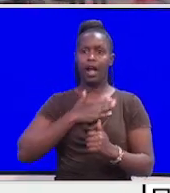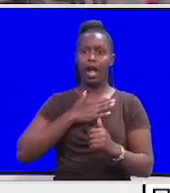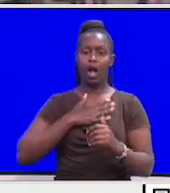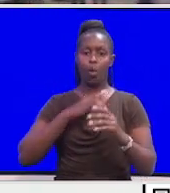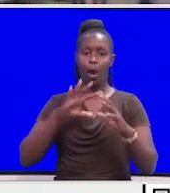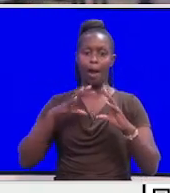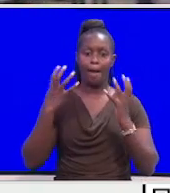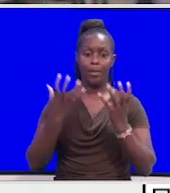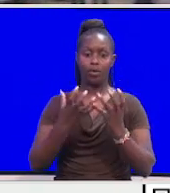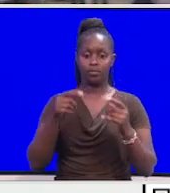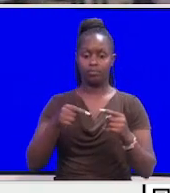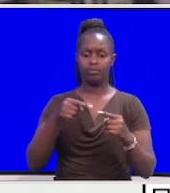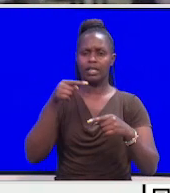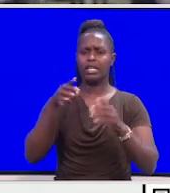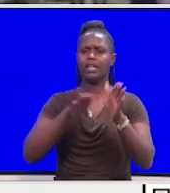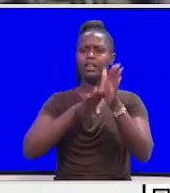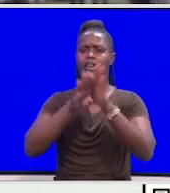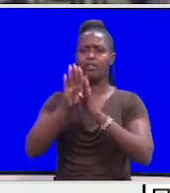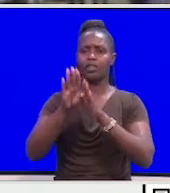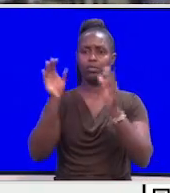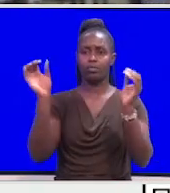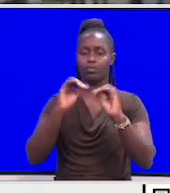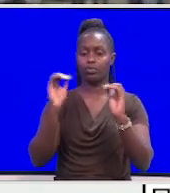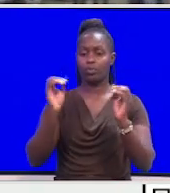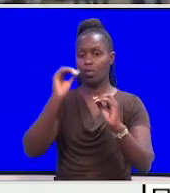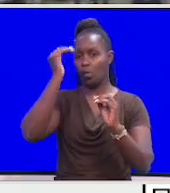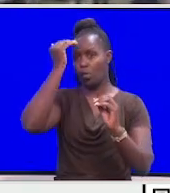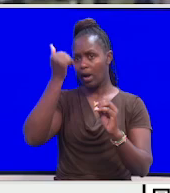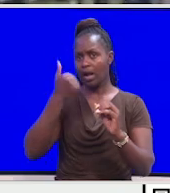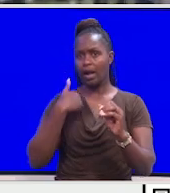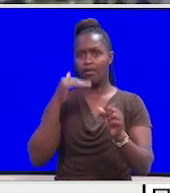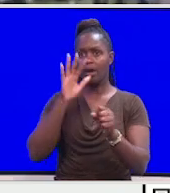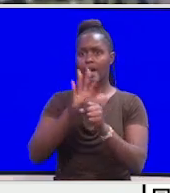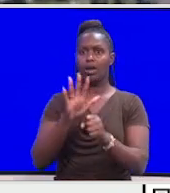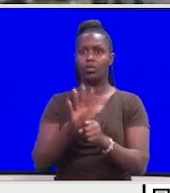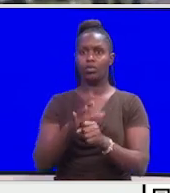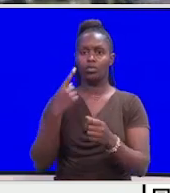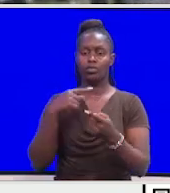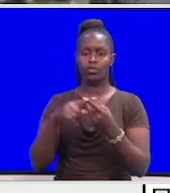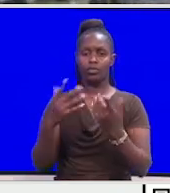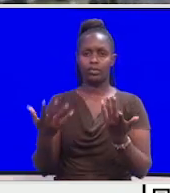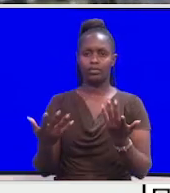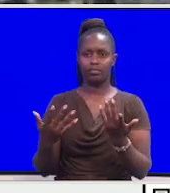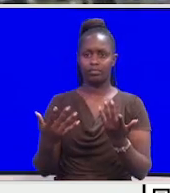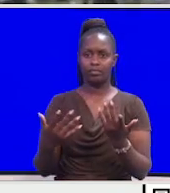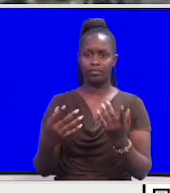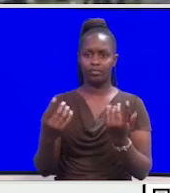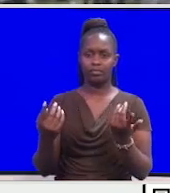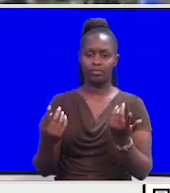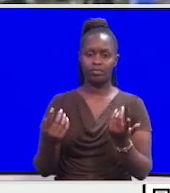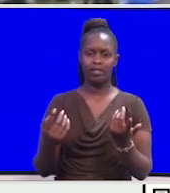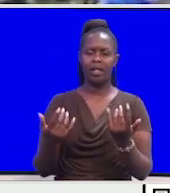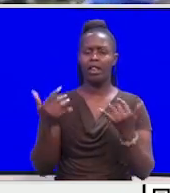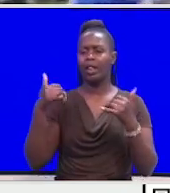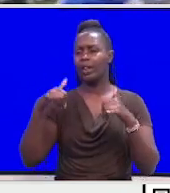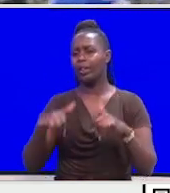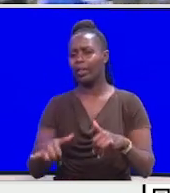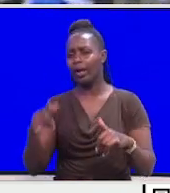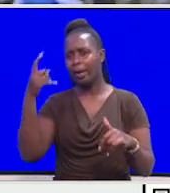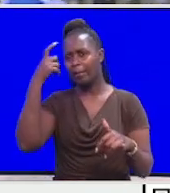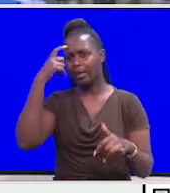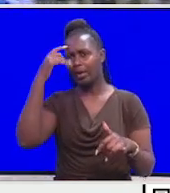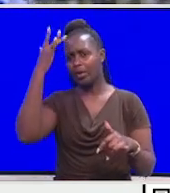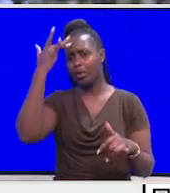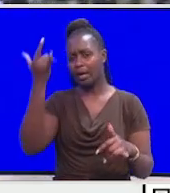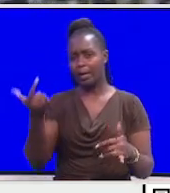chini haiendelei mahali, kwa sababu kuna a lot of umtaa mentality. Unaona, kuna hiyo umtaa mentality kwa sababu Kangemi